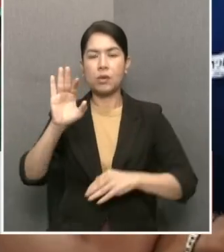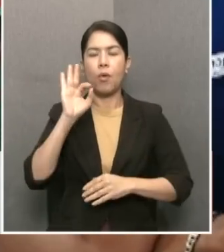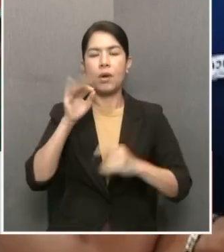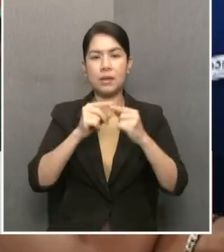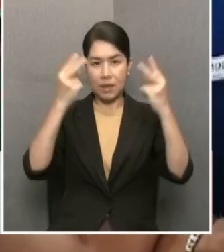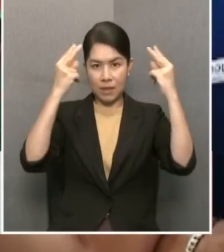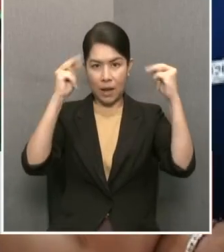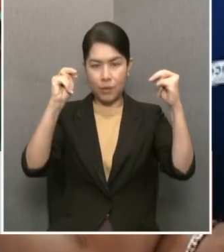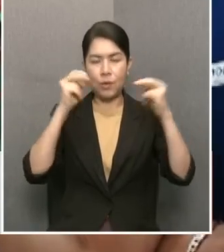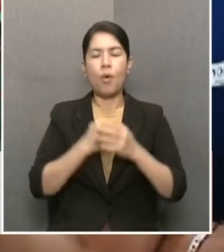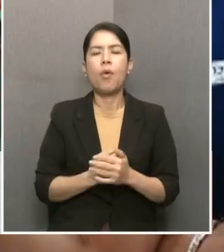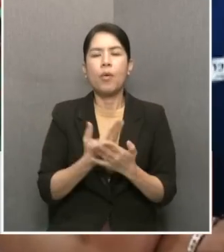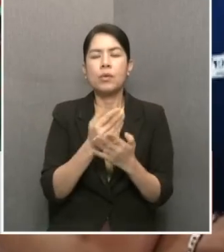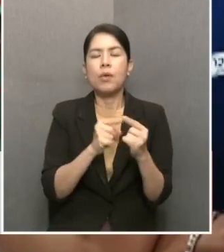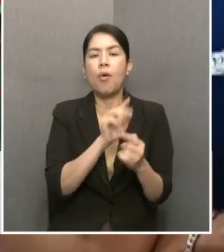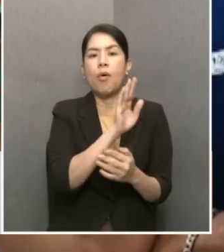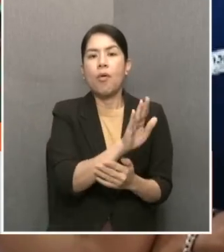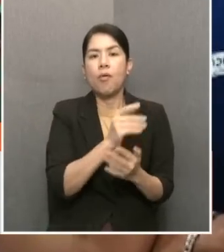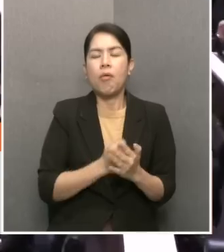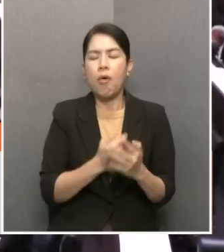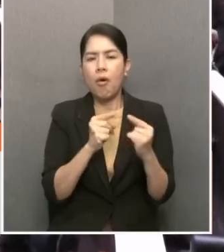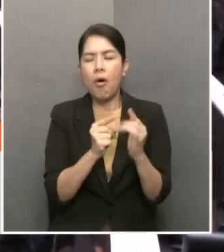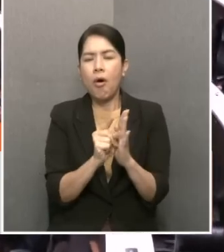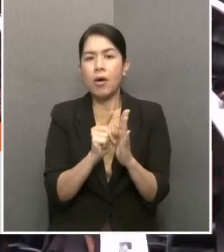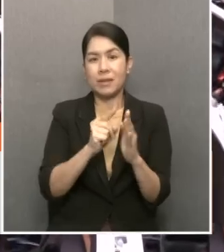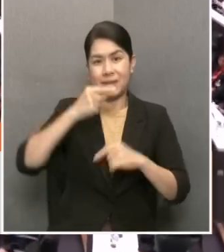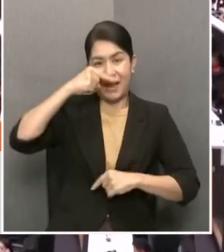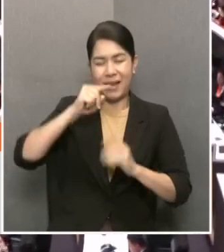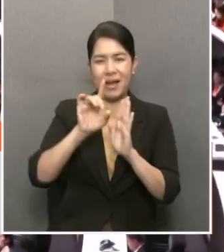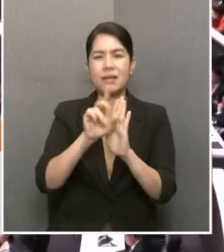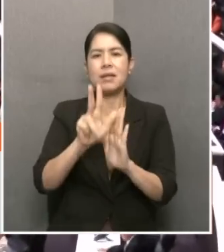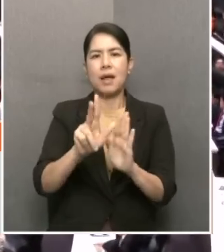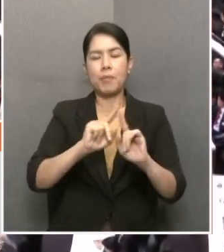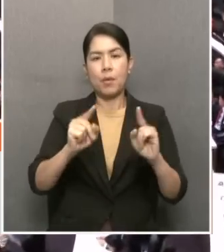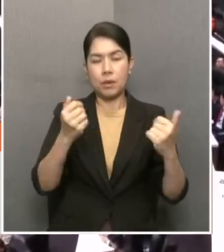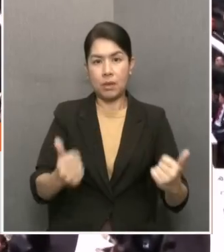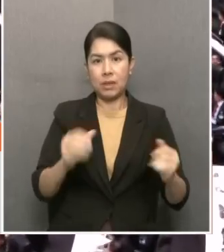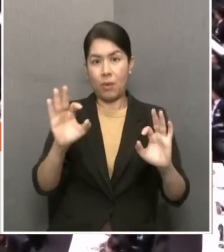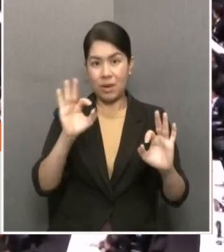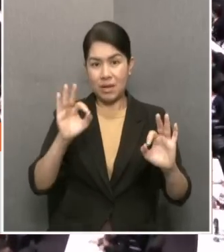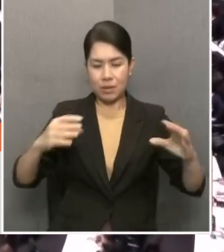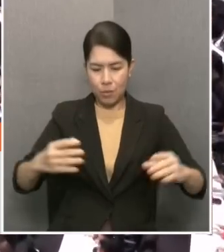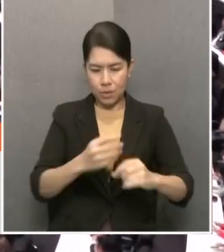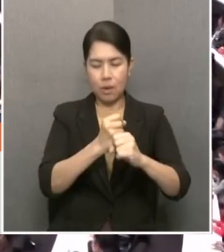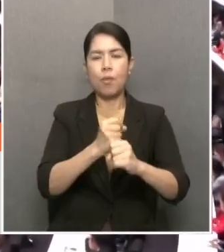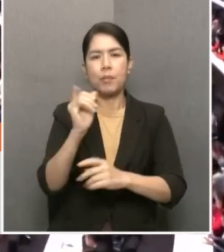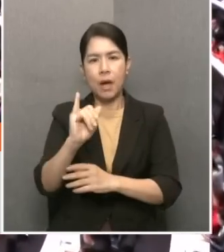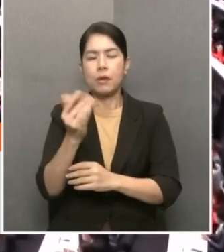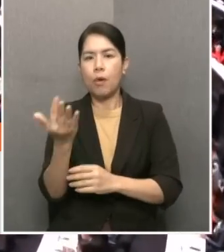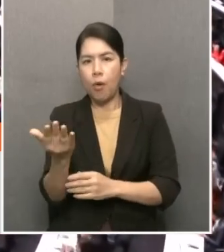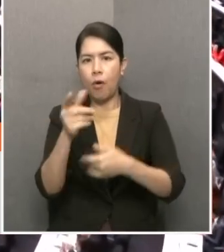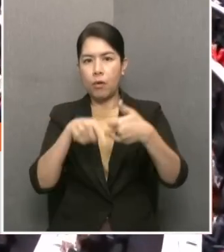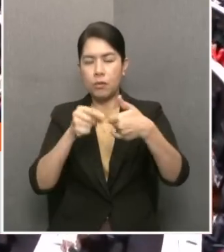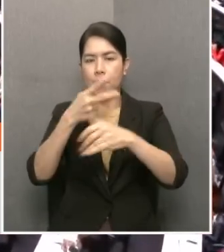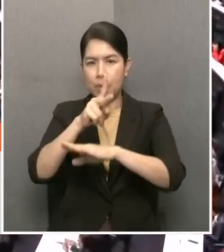ไปค่ะคือตอนนี้ยังไม่มีความชัดเจนว่าจะโหวตนายกรัฐมนตรีในวันไหนต้องรอให้ท่านประธานรัฐสภา